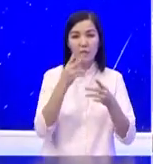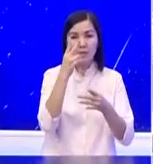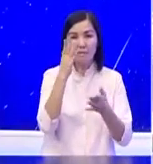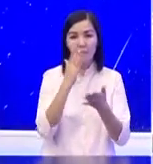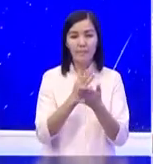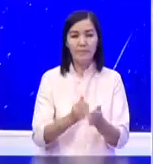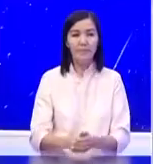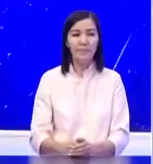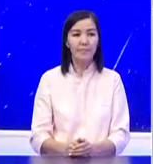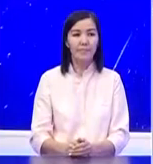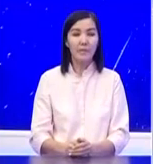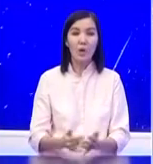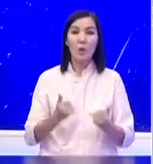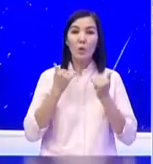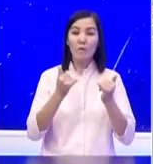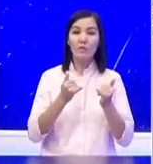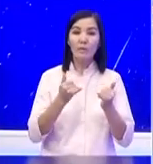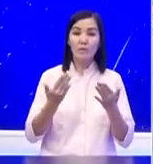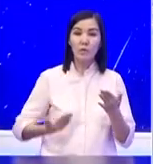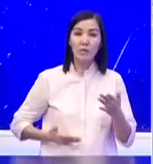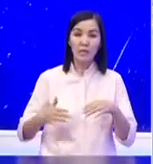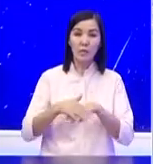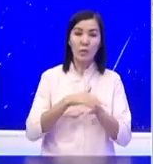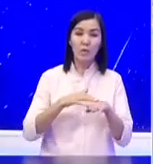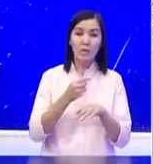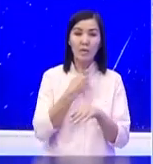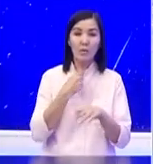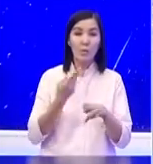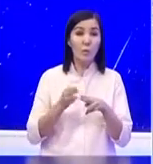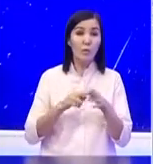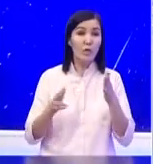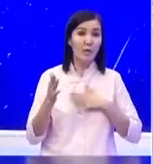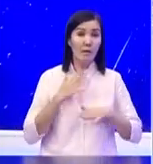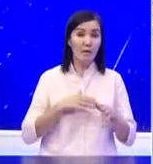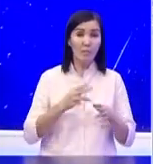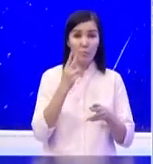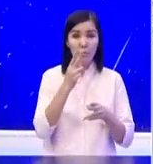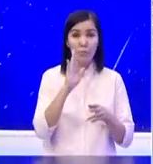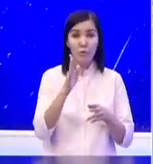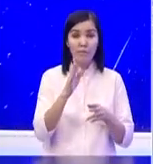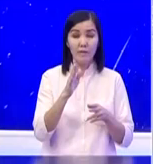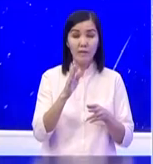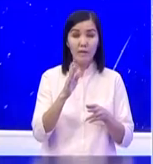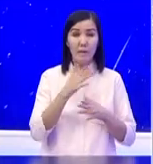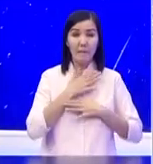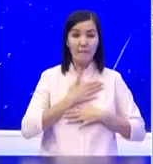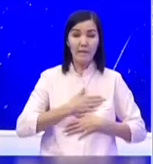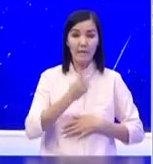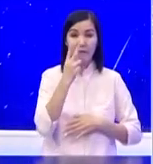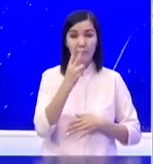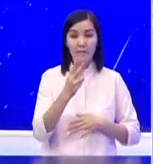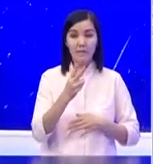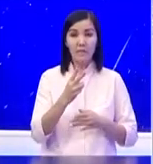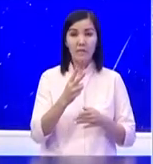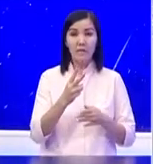кассе магазина. Уважаемые жители Талдыкургана, мы очень будем рады видеть вас в первом супермаркете Той Март. Мы